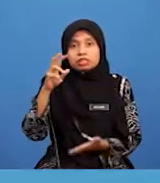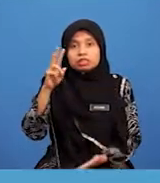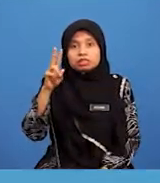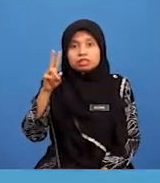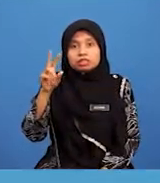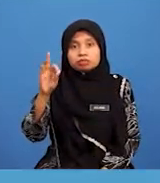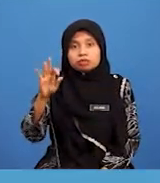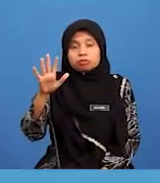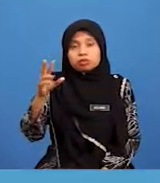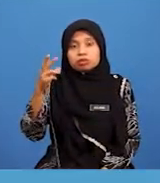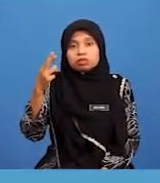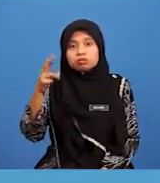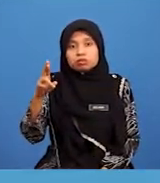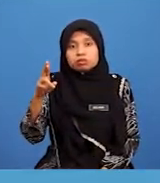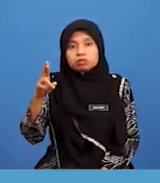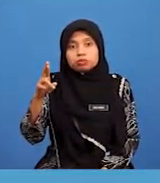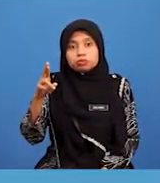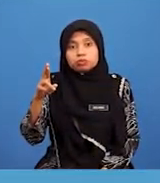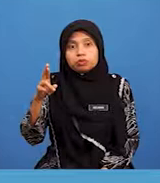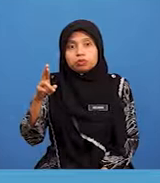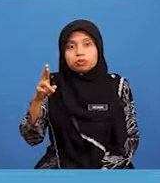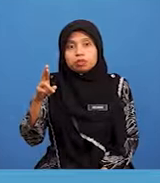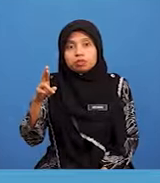RM95,000. Inventory dijual dengan harga